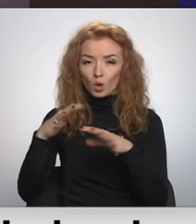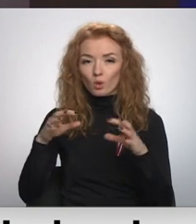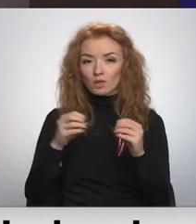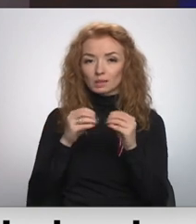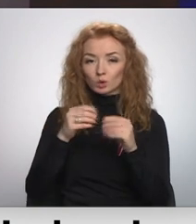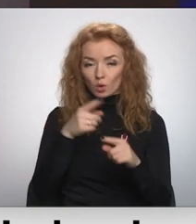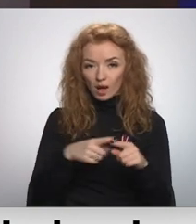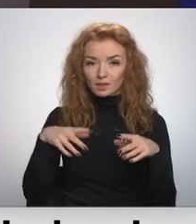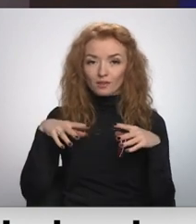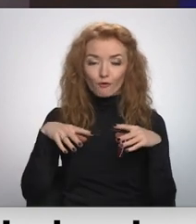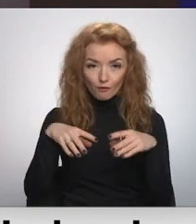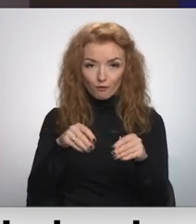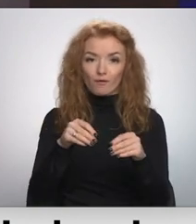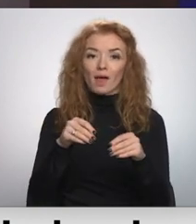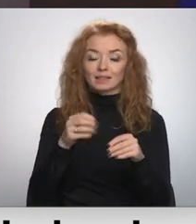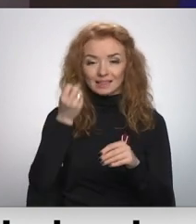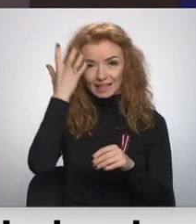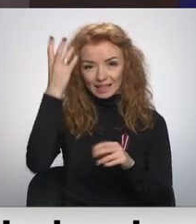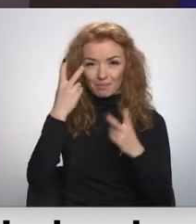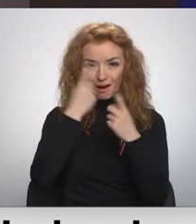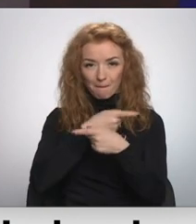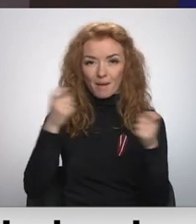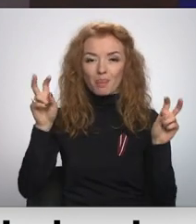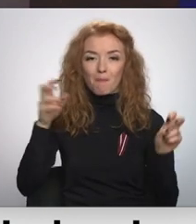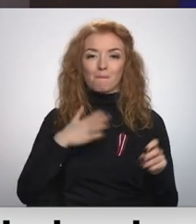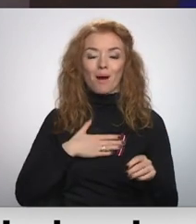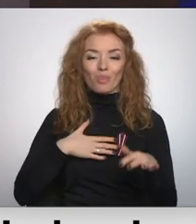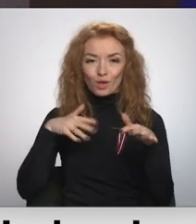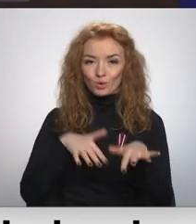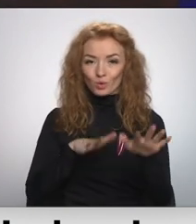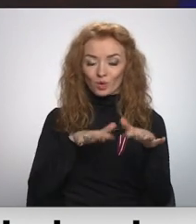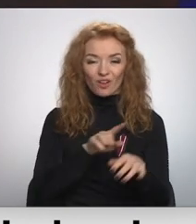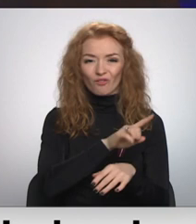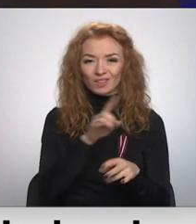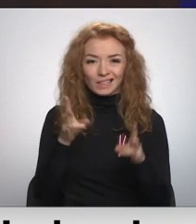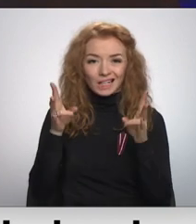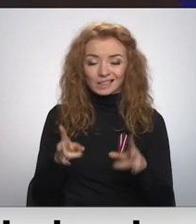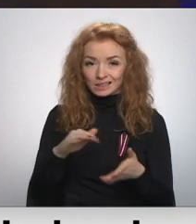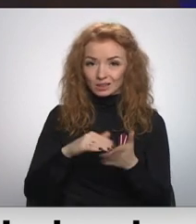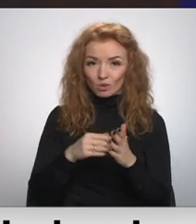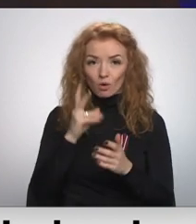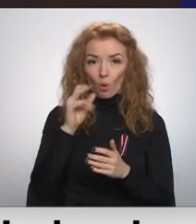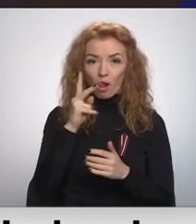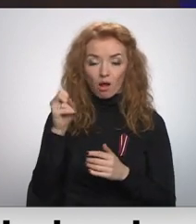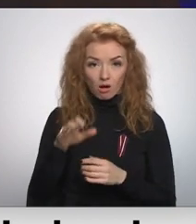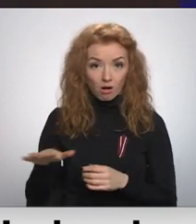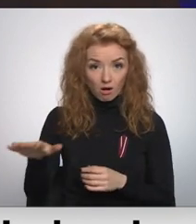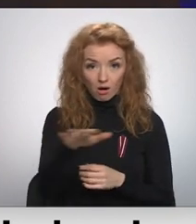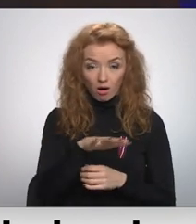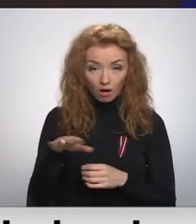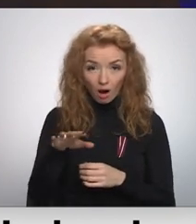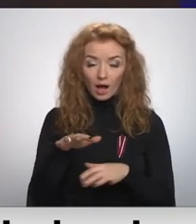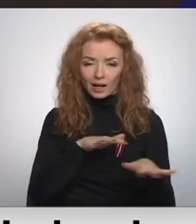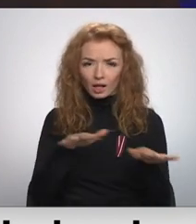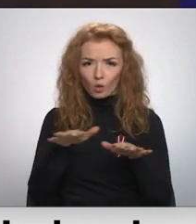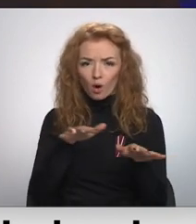veikts vides izglītības fonda kampaņā Mana jūra, atklājas, ka viena no kritiskākajām situācijām ir Kolkas piekrastē. Kampaņas rīkotāji uzsver,